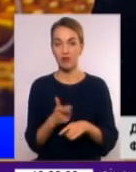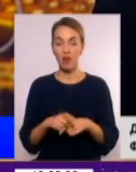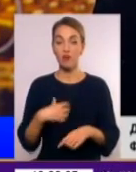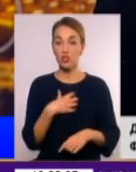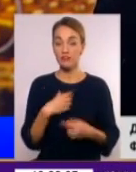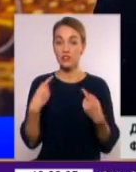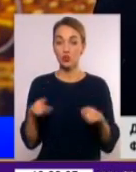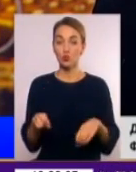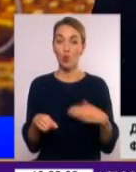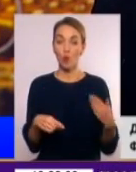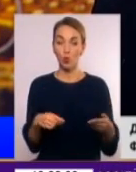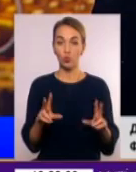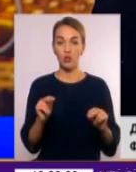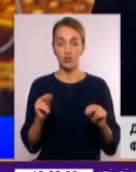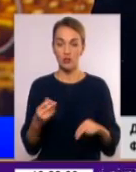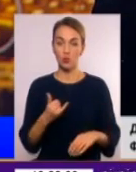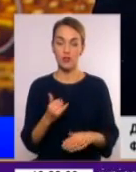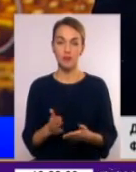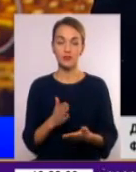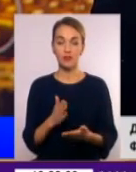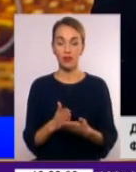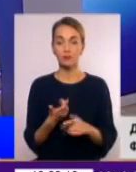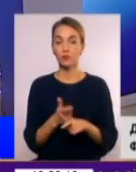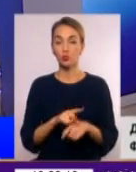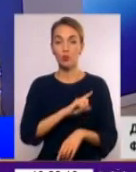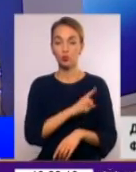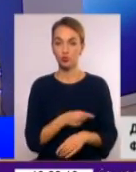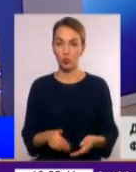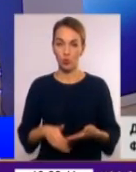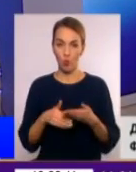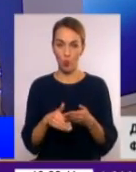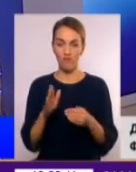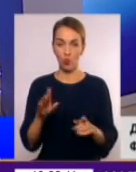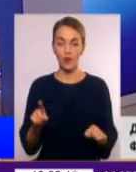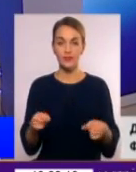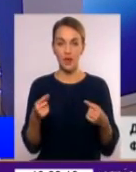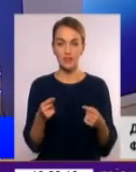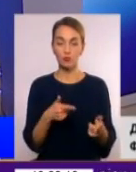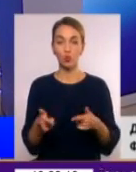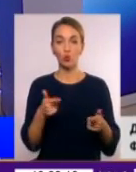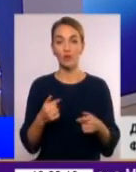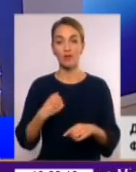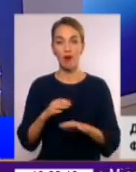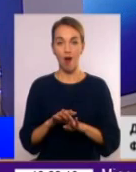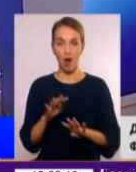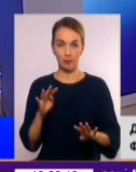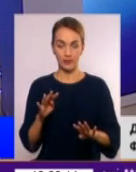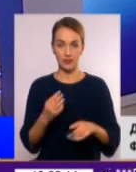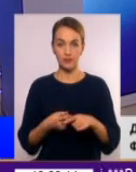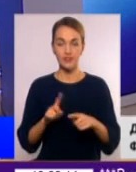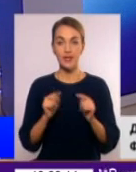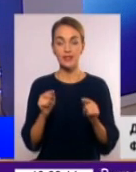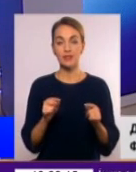І з іншого боку, на щастя, у нас є дуже потужна допомога в організації підготовки армії. Це